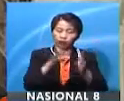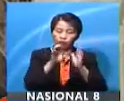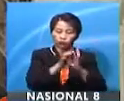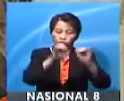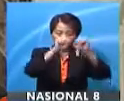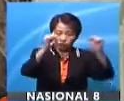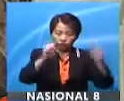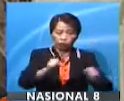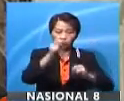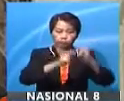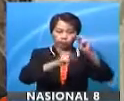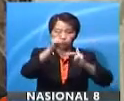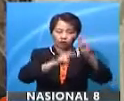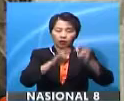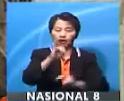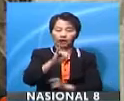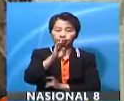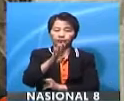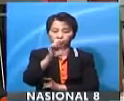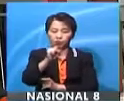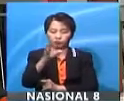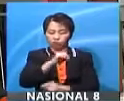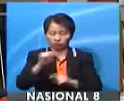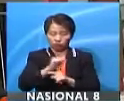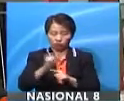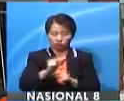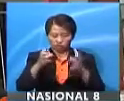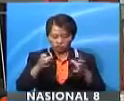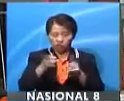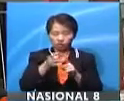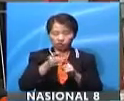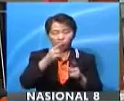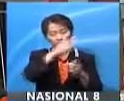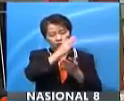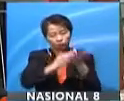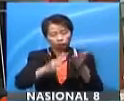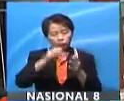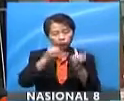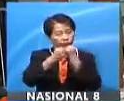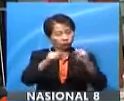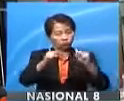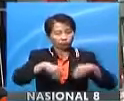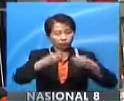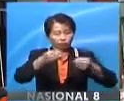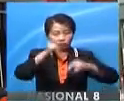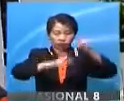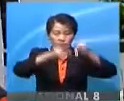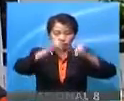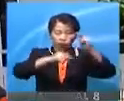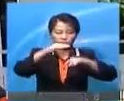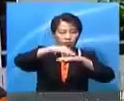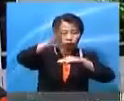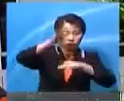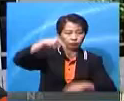sistem industri binaan IBS dan penggunaan konkrit separa siap yang memberi hasil binaan lebih